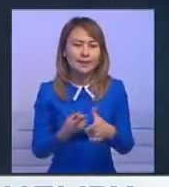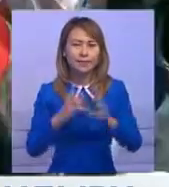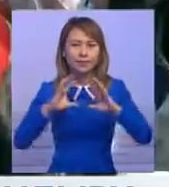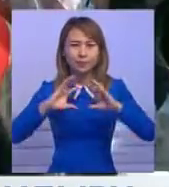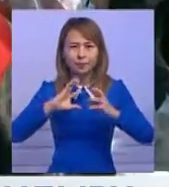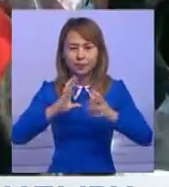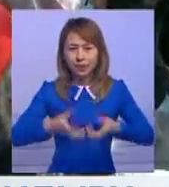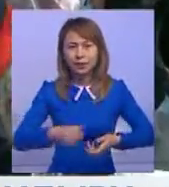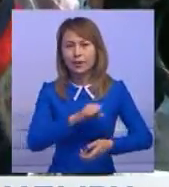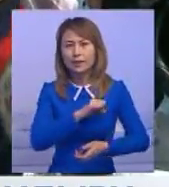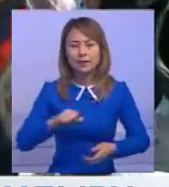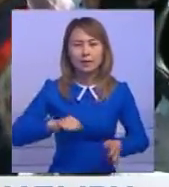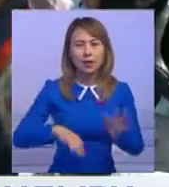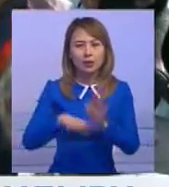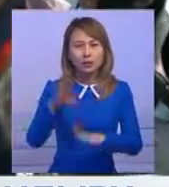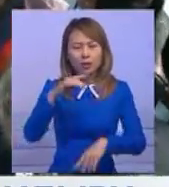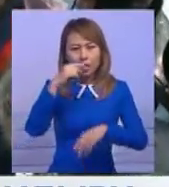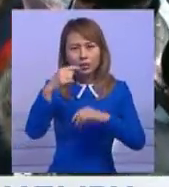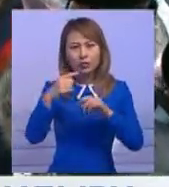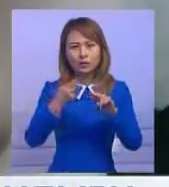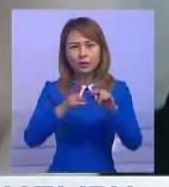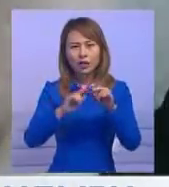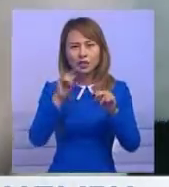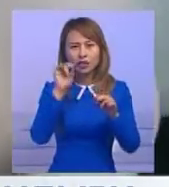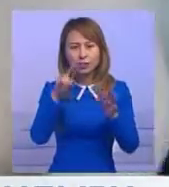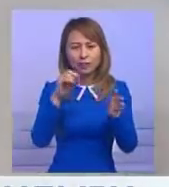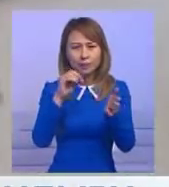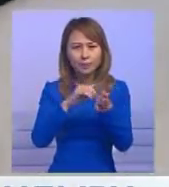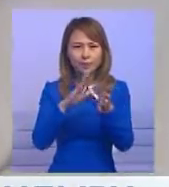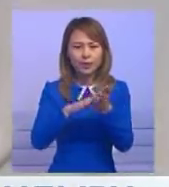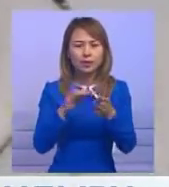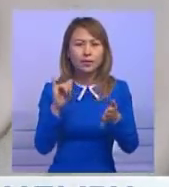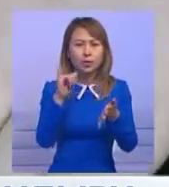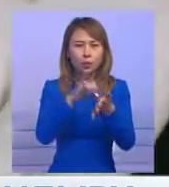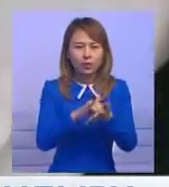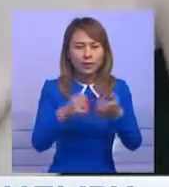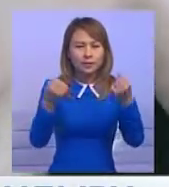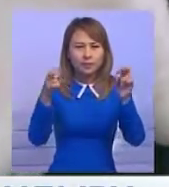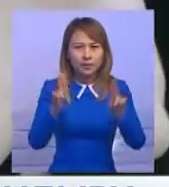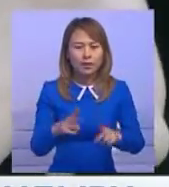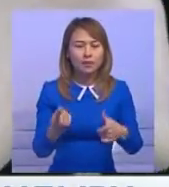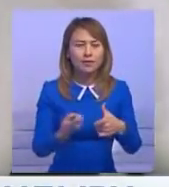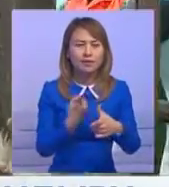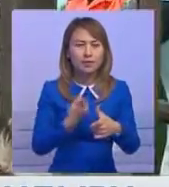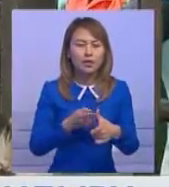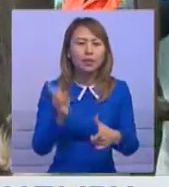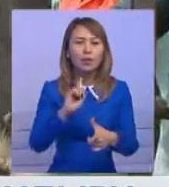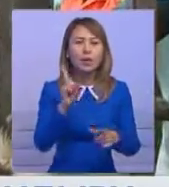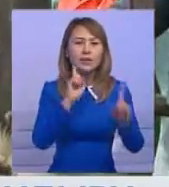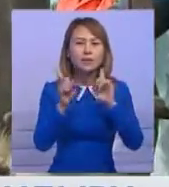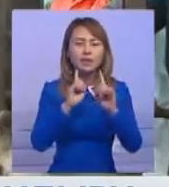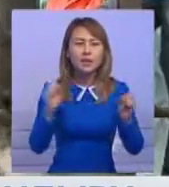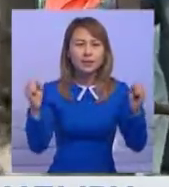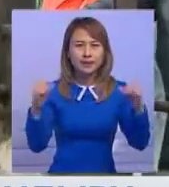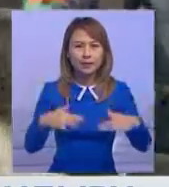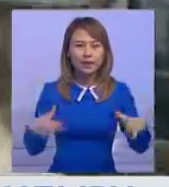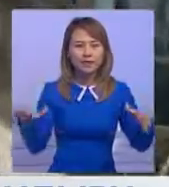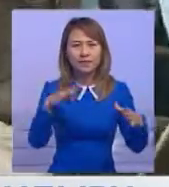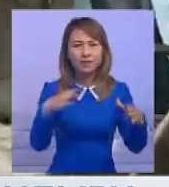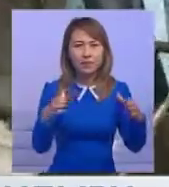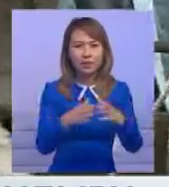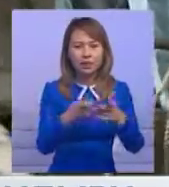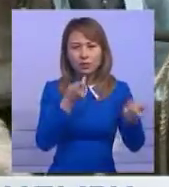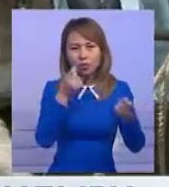озық тәсілдердің бірі терінің астына электрондық чип енгізуде біртіндеп кең таралып келеді. Семинарға жиналғандар осы тәсілдердің барлығын